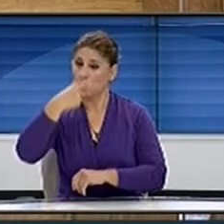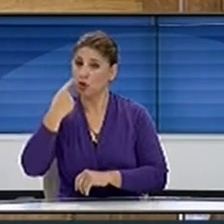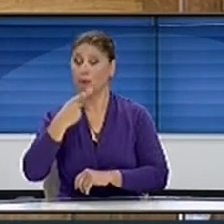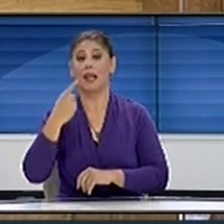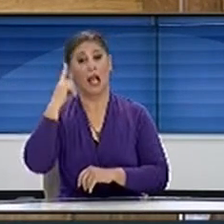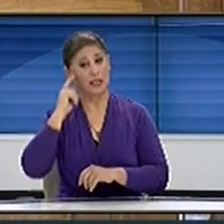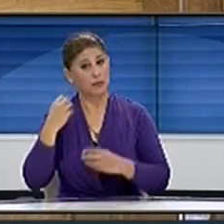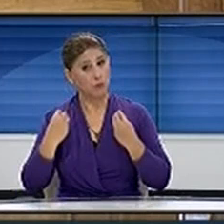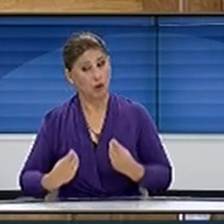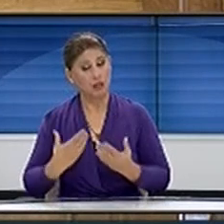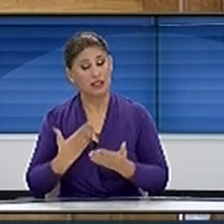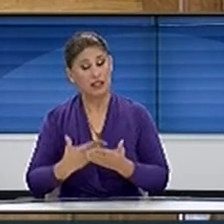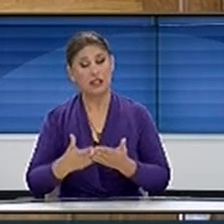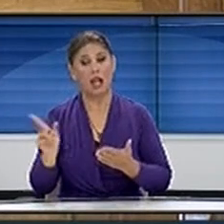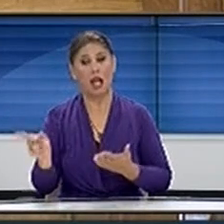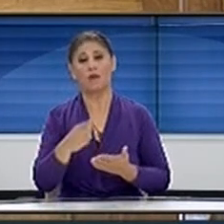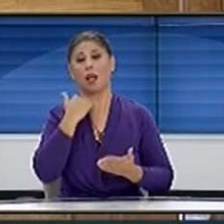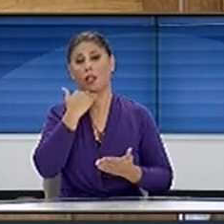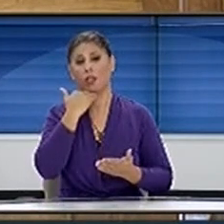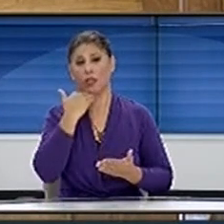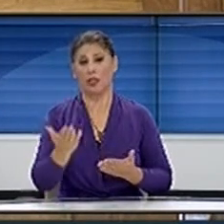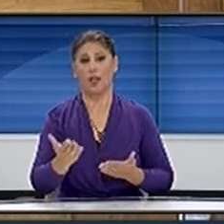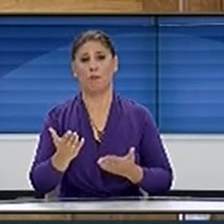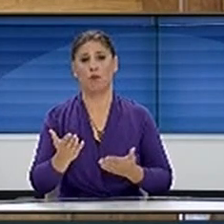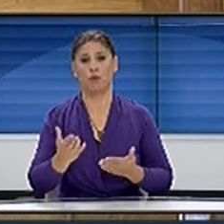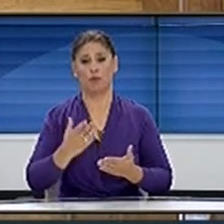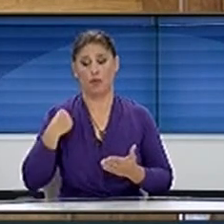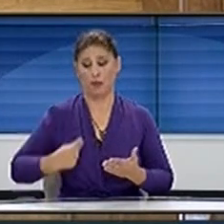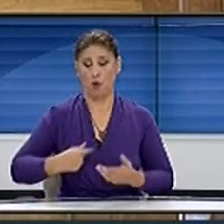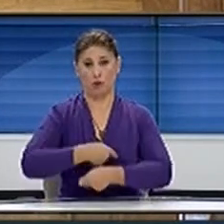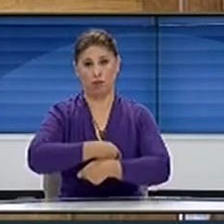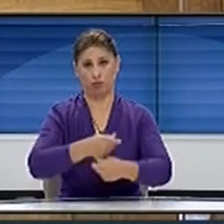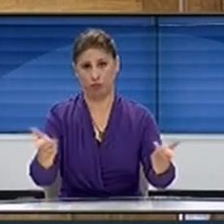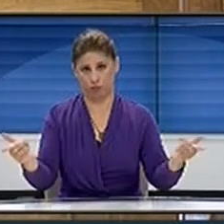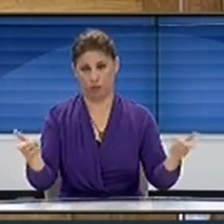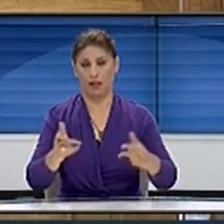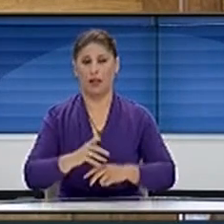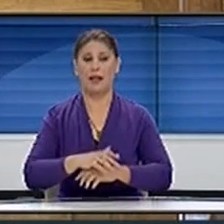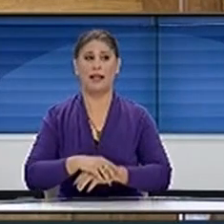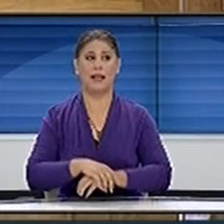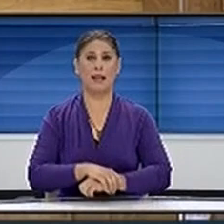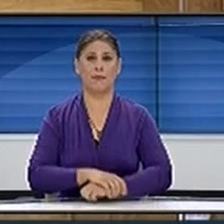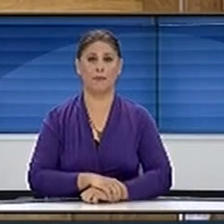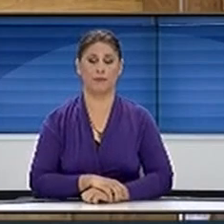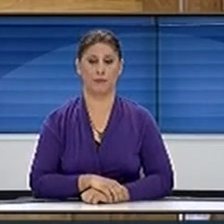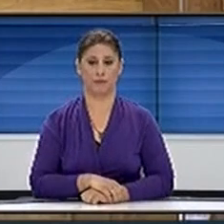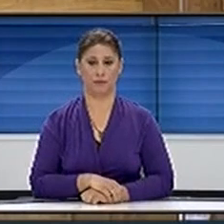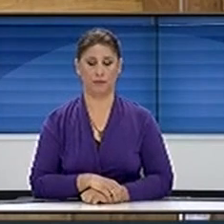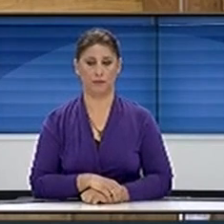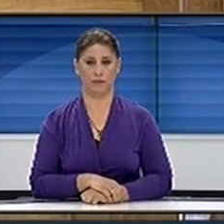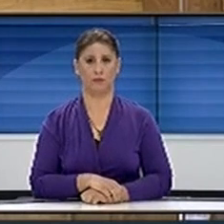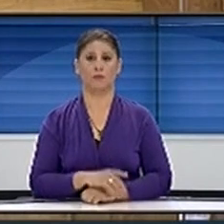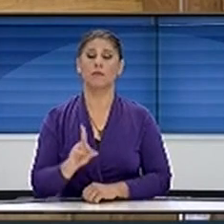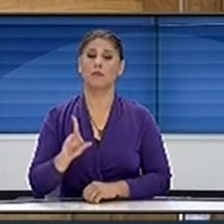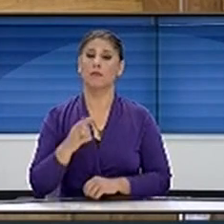πολύ καλά ότι τα στοιχεία αυτά δεν μπορούν να δημοσιοποιηθούν. Ταυτόχρονα άλλαξε την ελαστικότερη